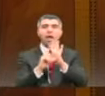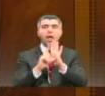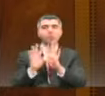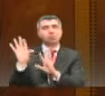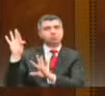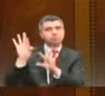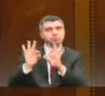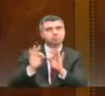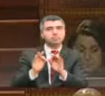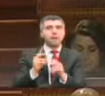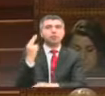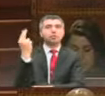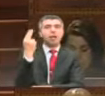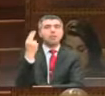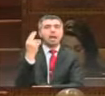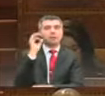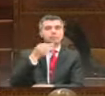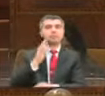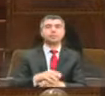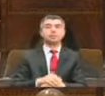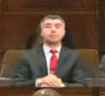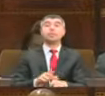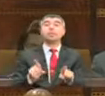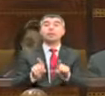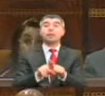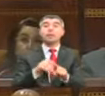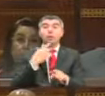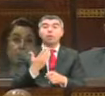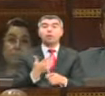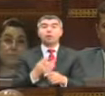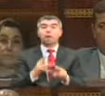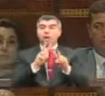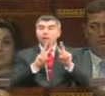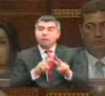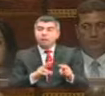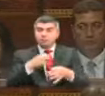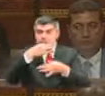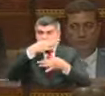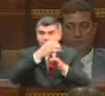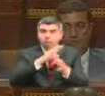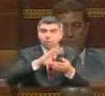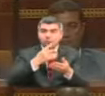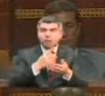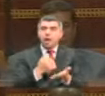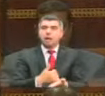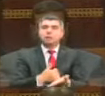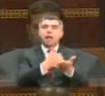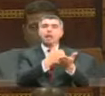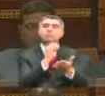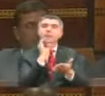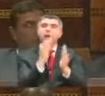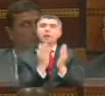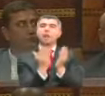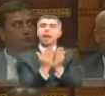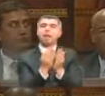تحيين وتطوير التشريعات المتعلقة بالتعليم العالي والبحث العلمي لتواكب تطور المنظومة وخاصة